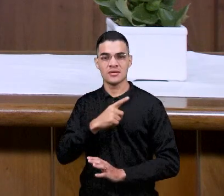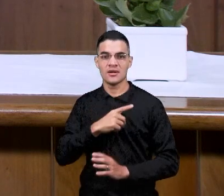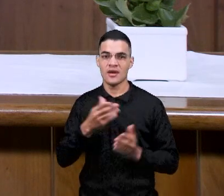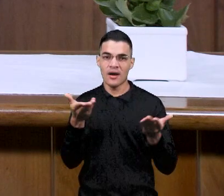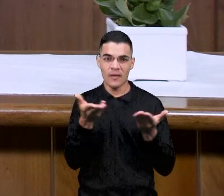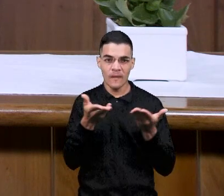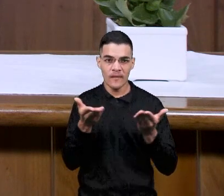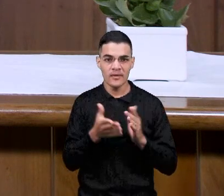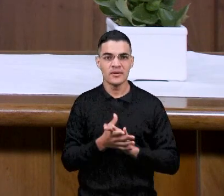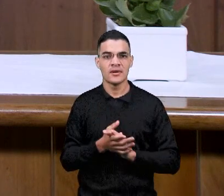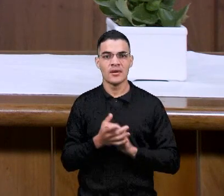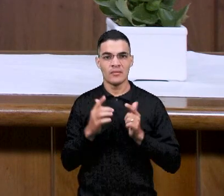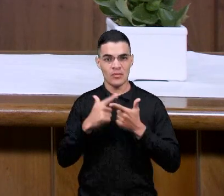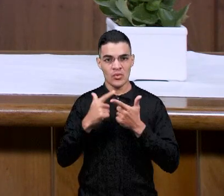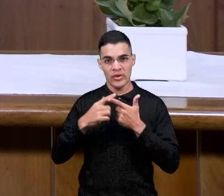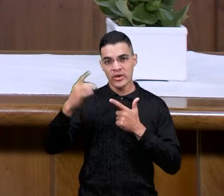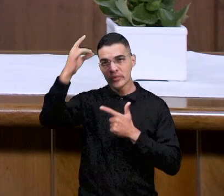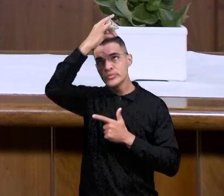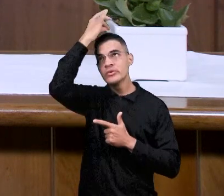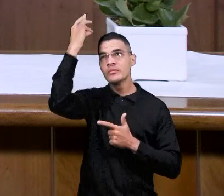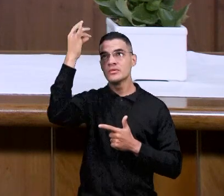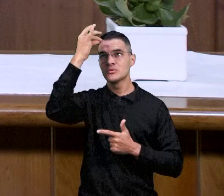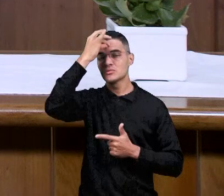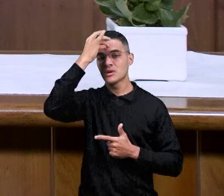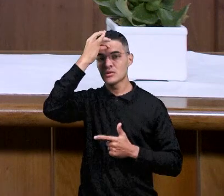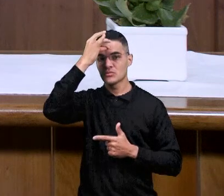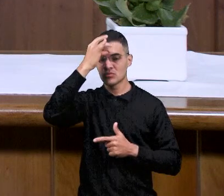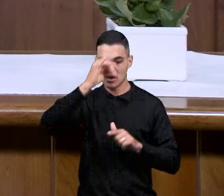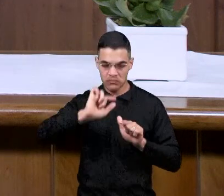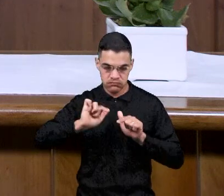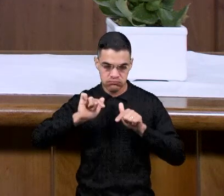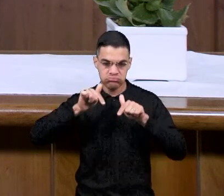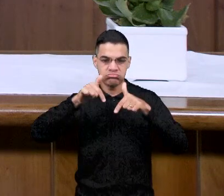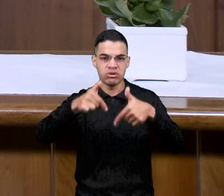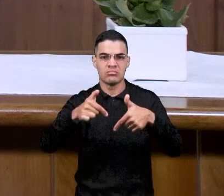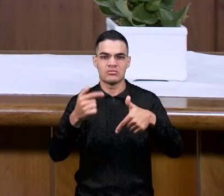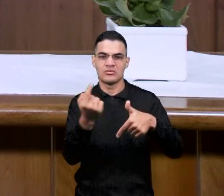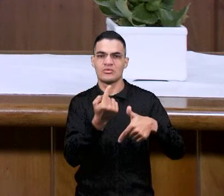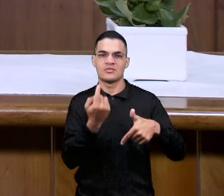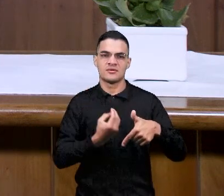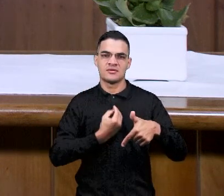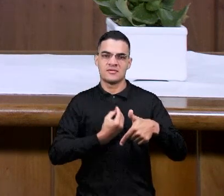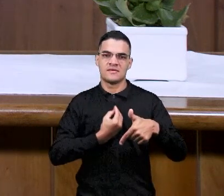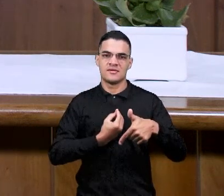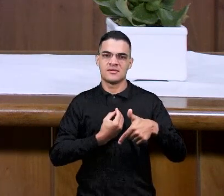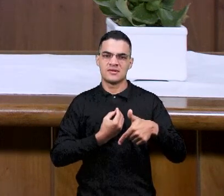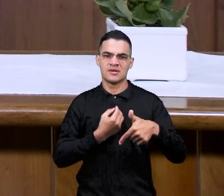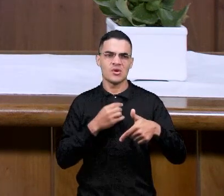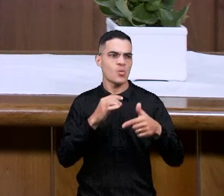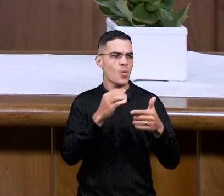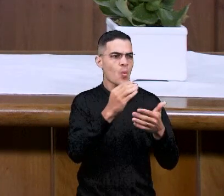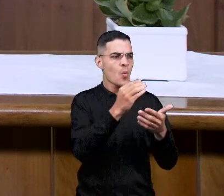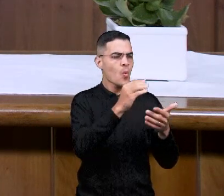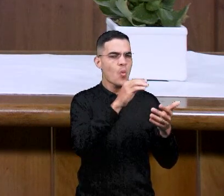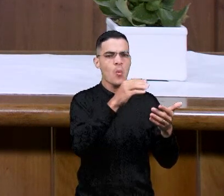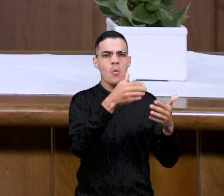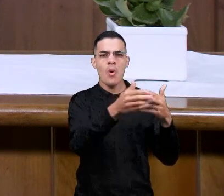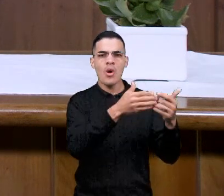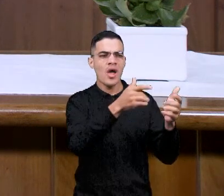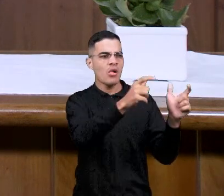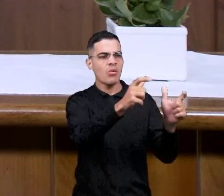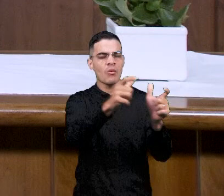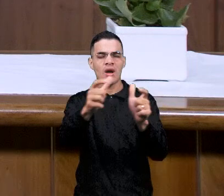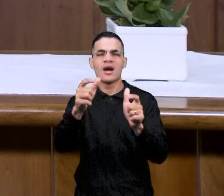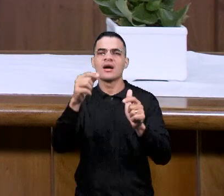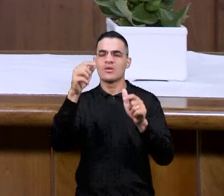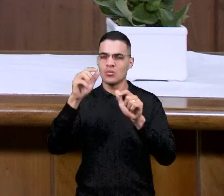expérience spirituelle, ce que le Saint-Esprit de Dieu fait parmi nous. Et où que ce soit, le Saint-Esprit va agir dans votre